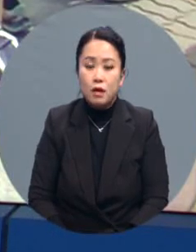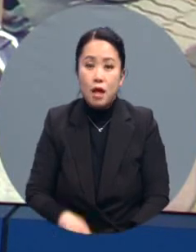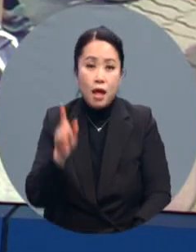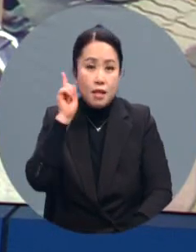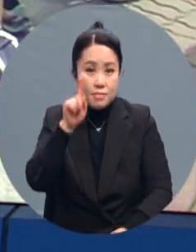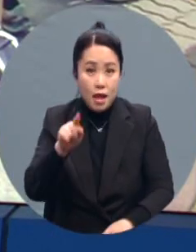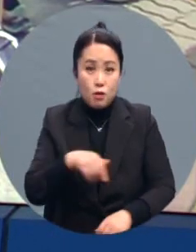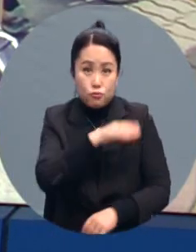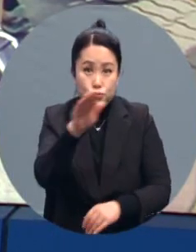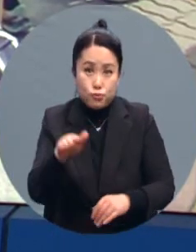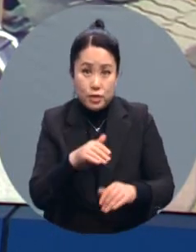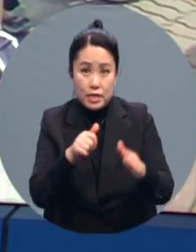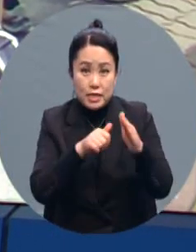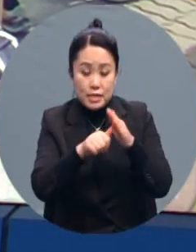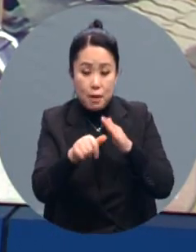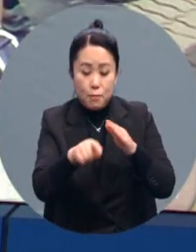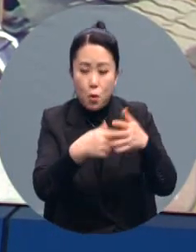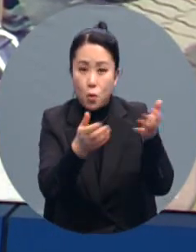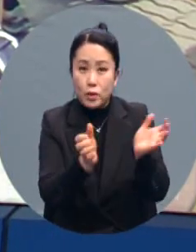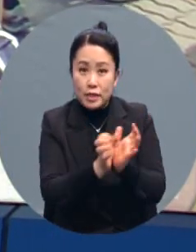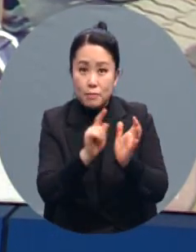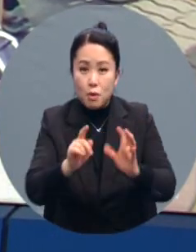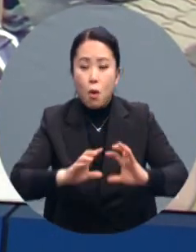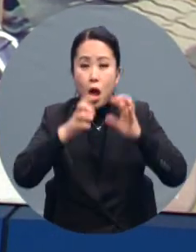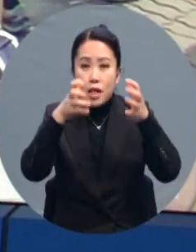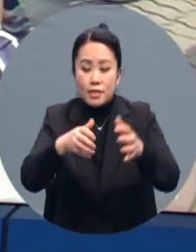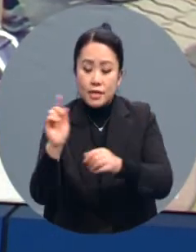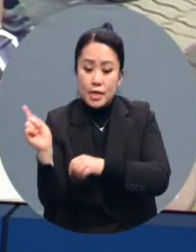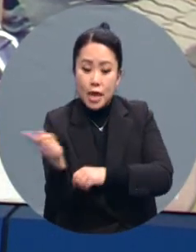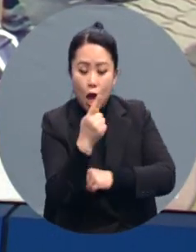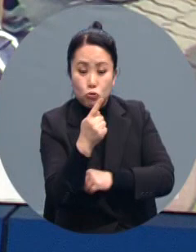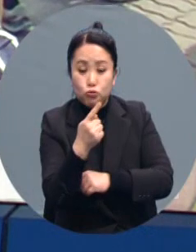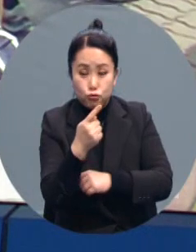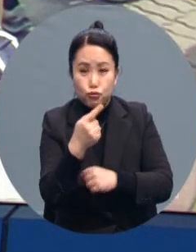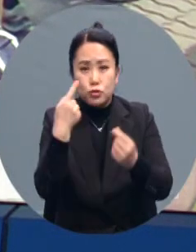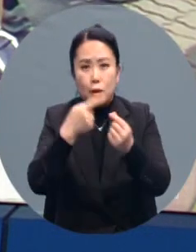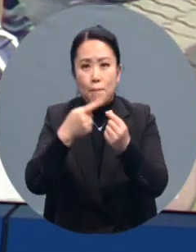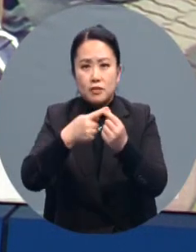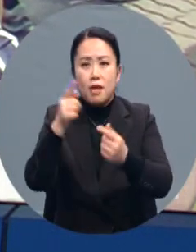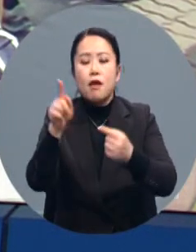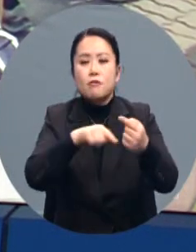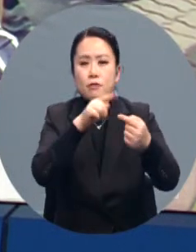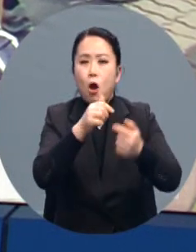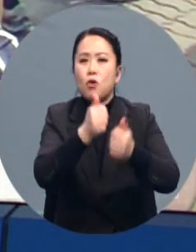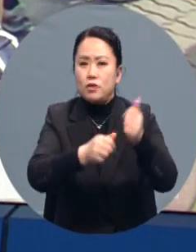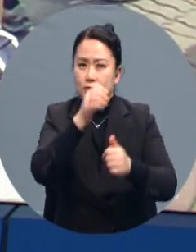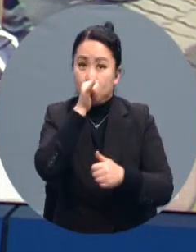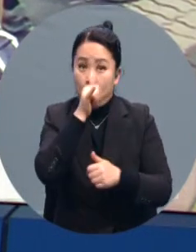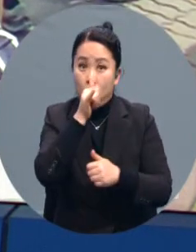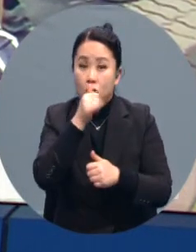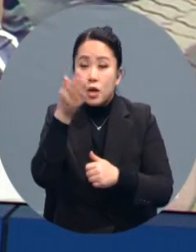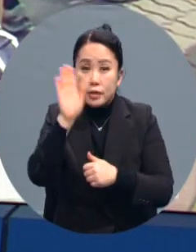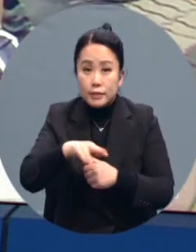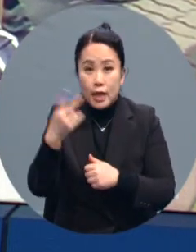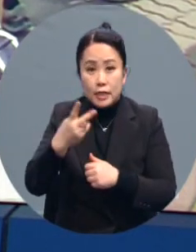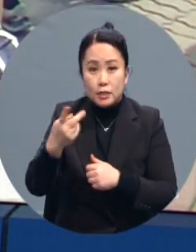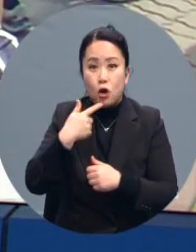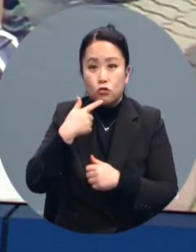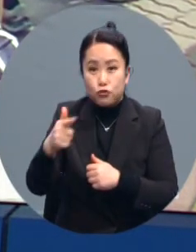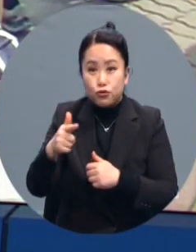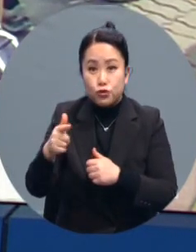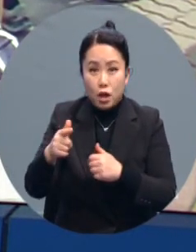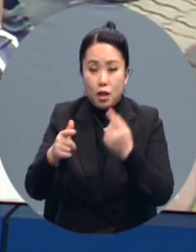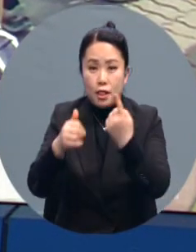내일 우리 대표팀이 월드베이스볼 클래식 첫 경기를 치릅니다. 그런데 지난 2006년 1회 대회에서 세계 최강 미국